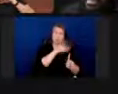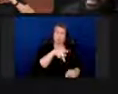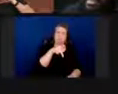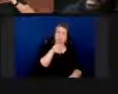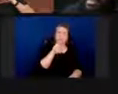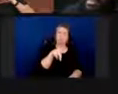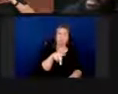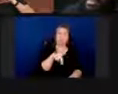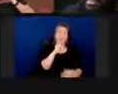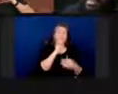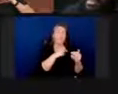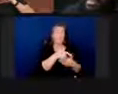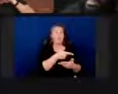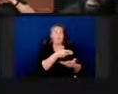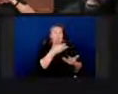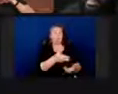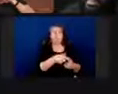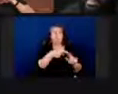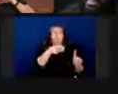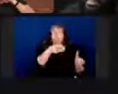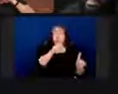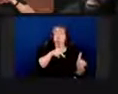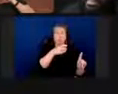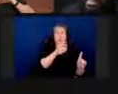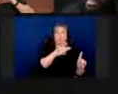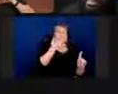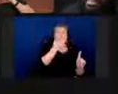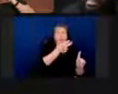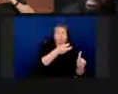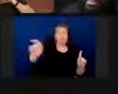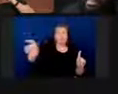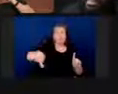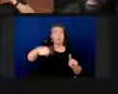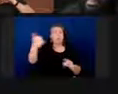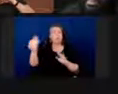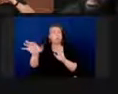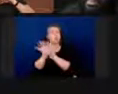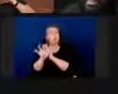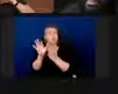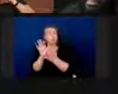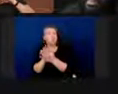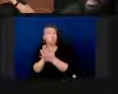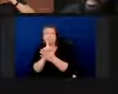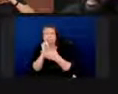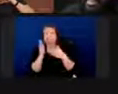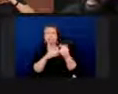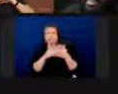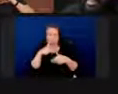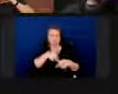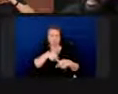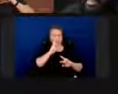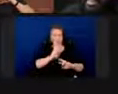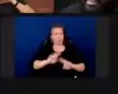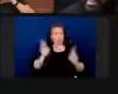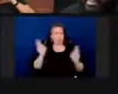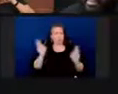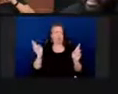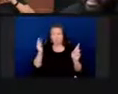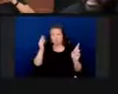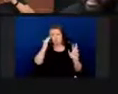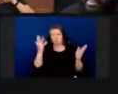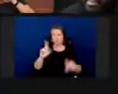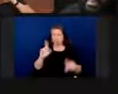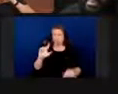ولماذا نرى بأن الطلبة يركزون على PRP؟ هذا يساعدهم